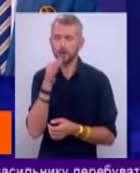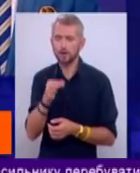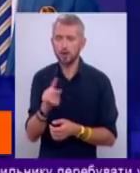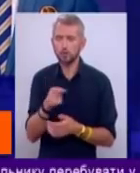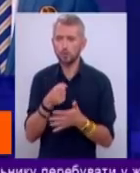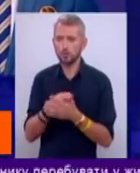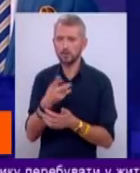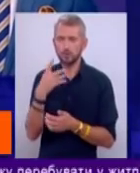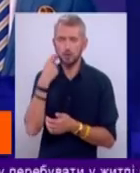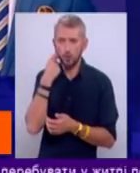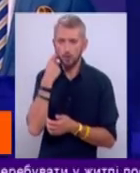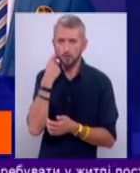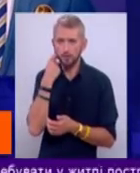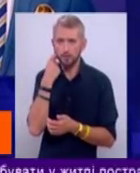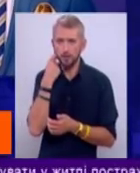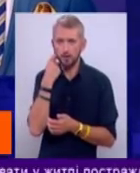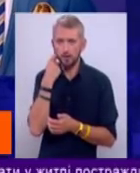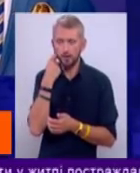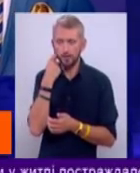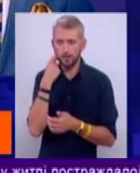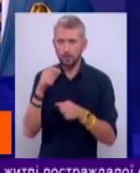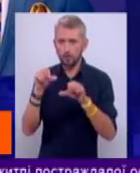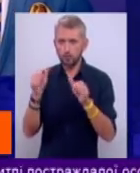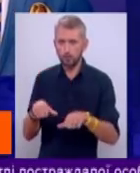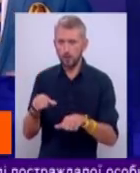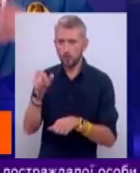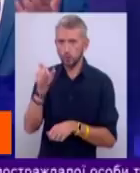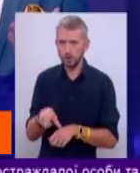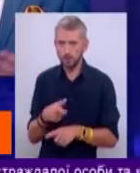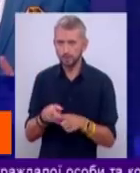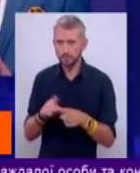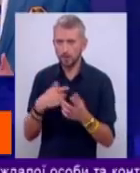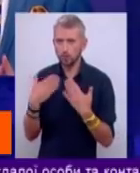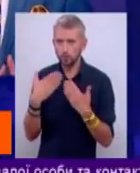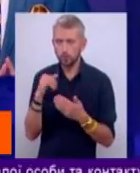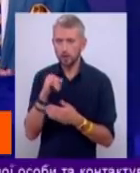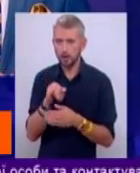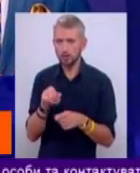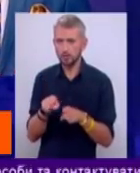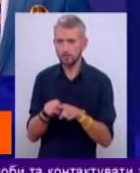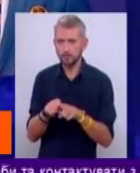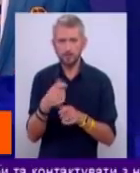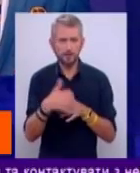до 25 років, власне, ось іде формування людини. Це стосується і тих самих...